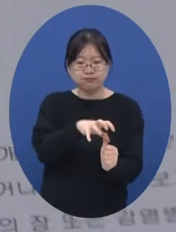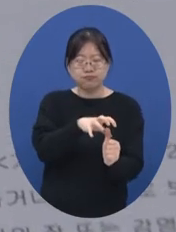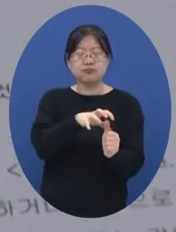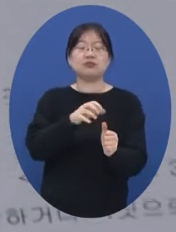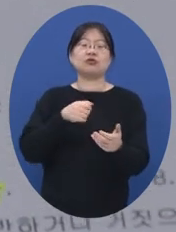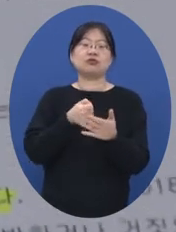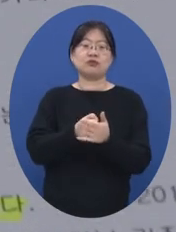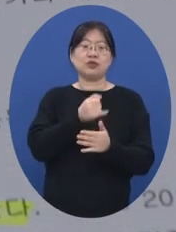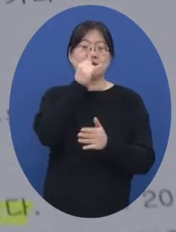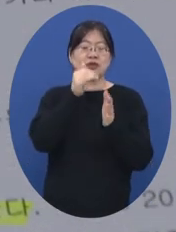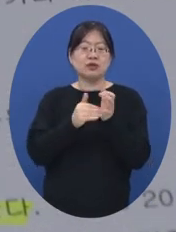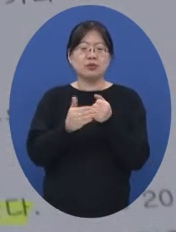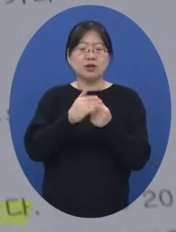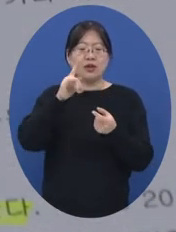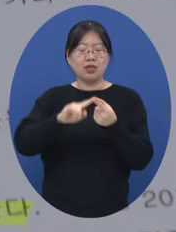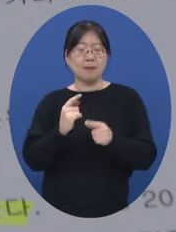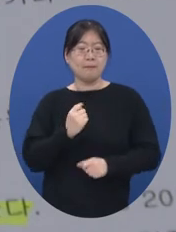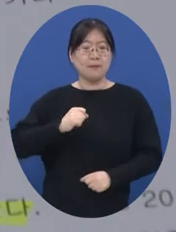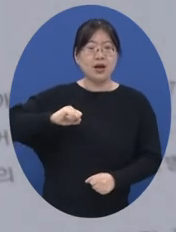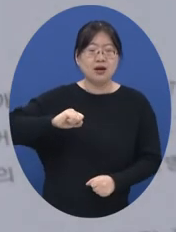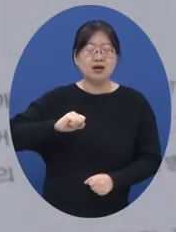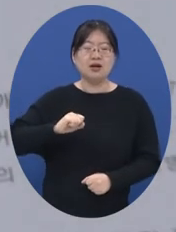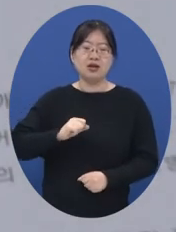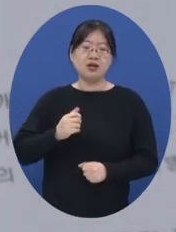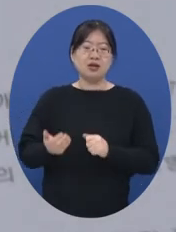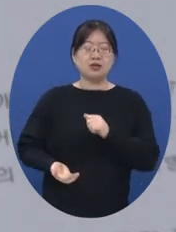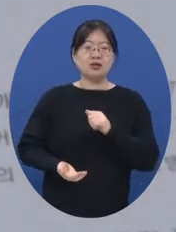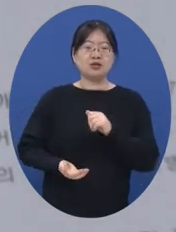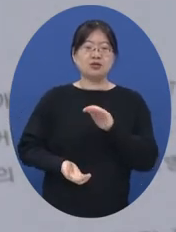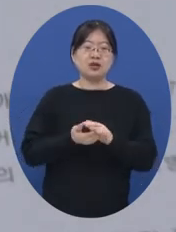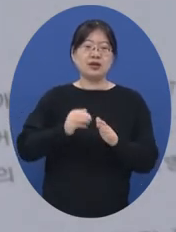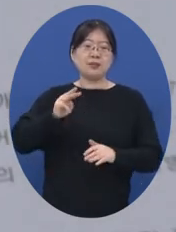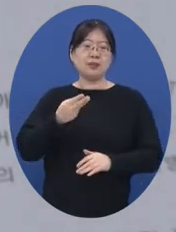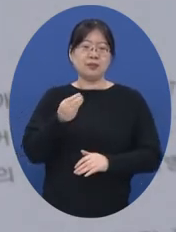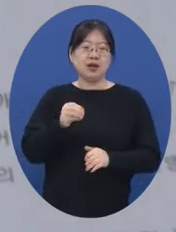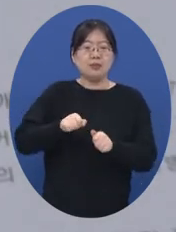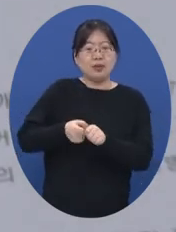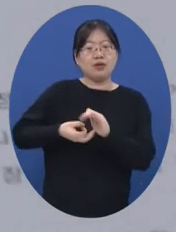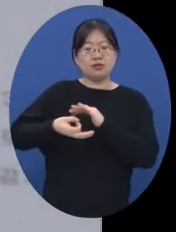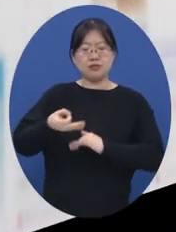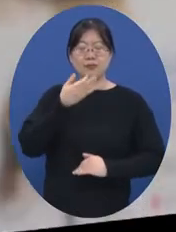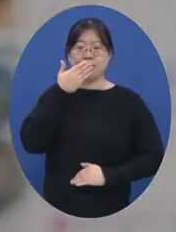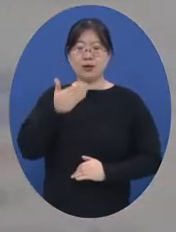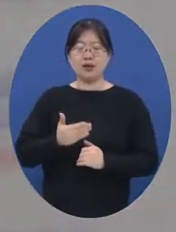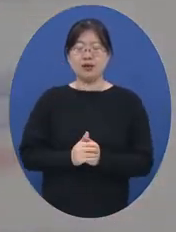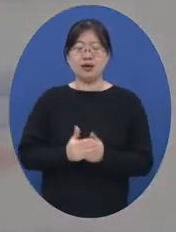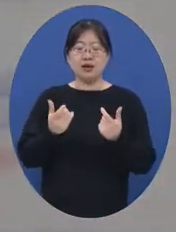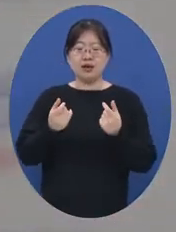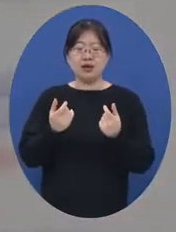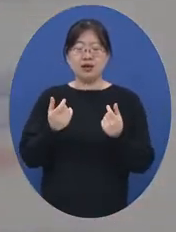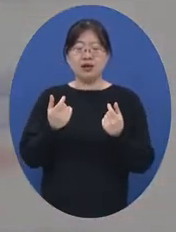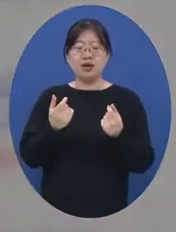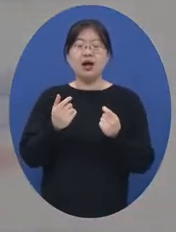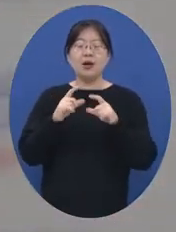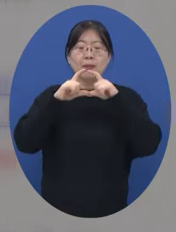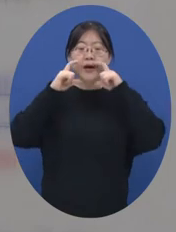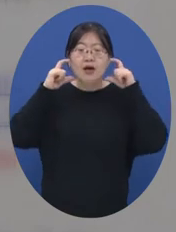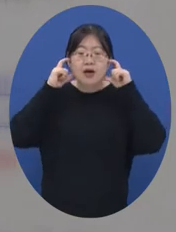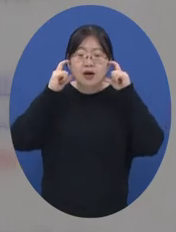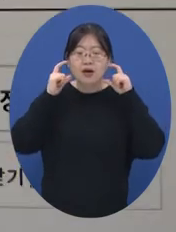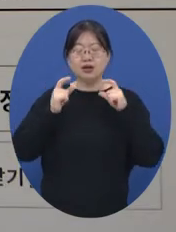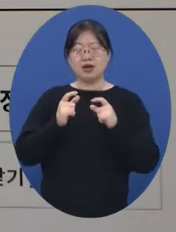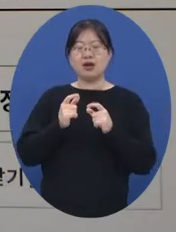있습니다 이를 어길 경우 n 최대 300만원의 벌금을 물어야 합니다 이런 시국에 마스크로